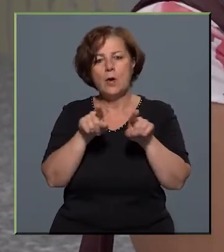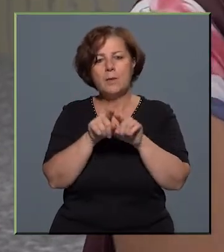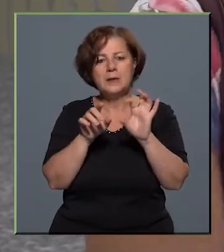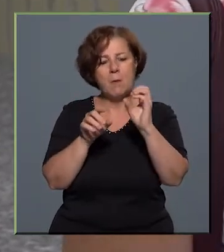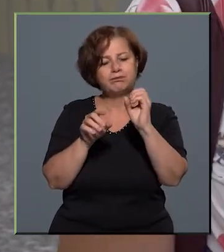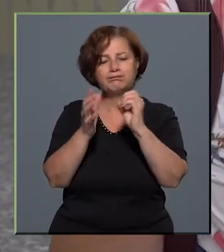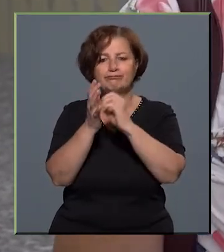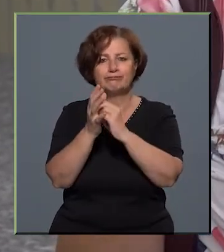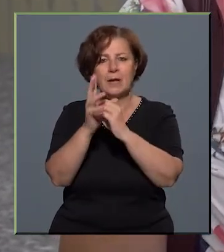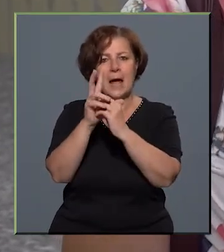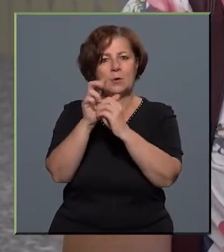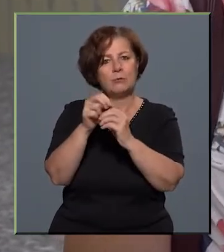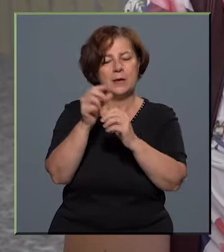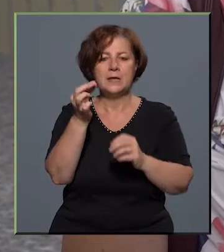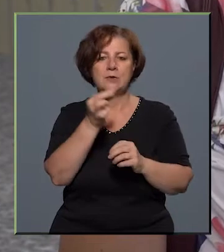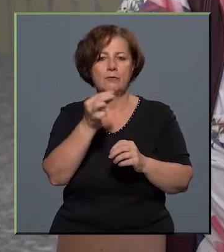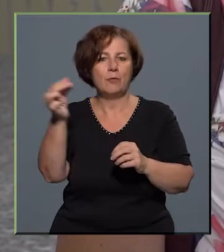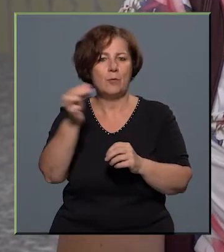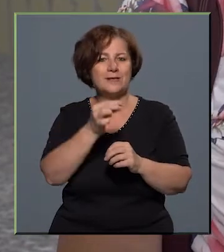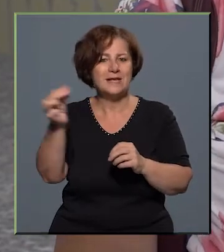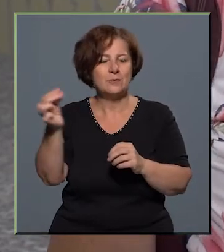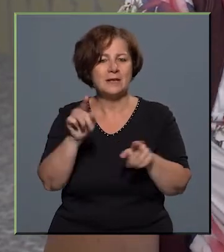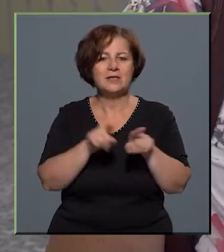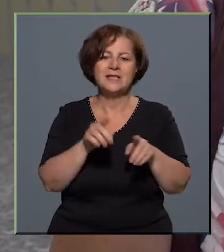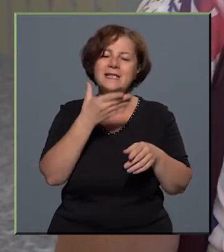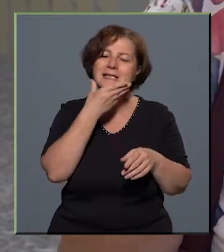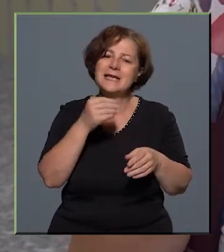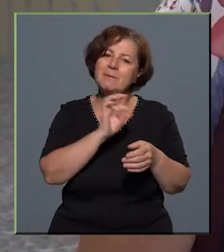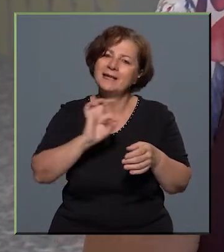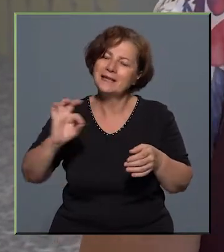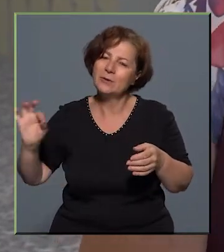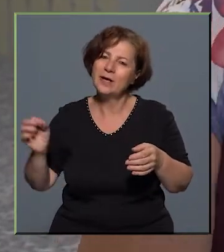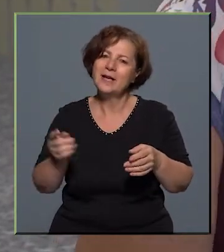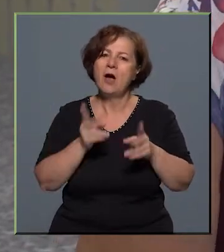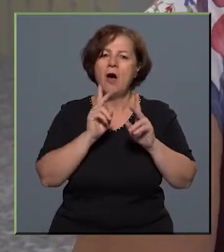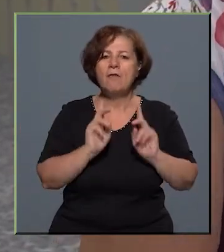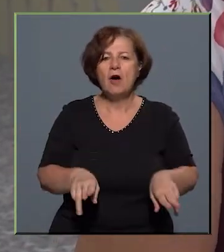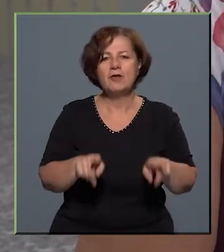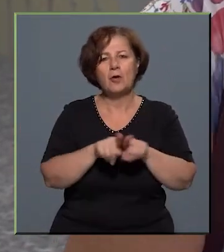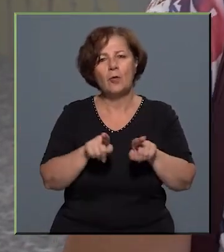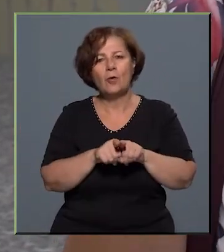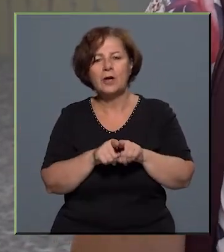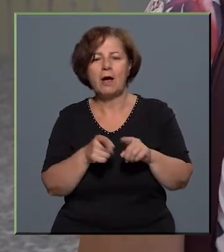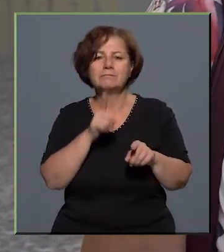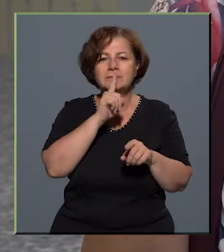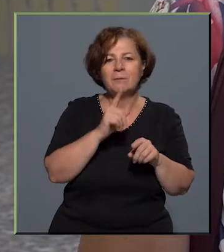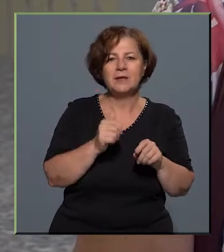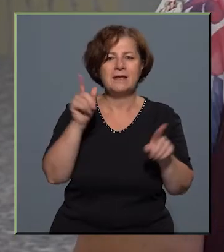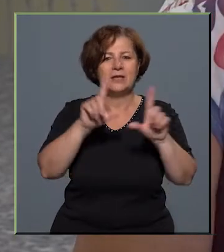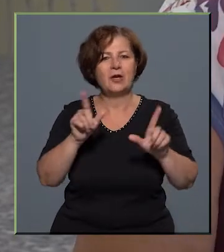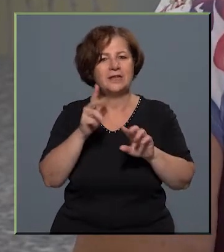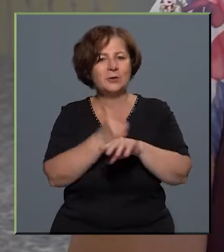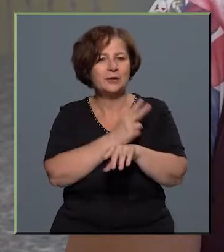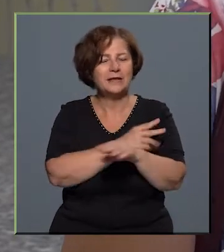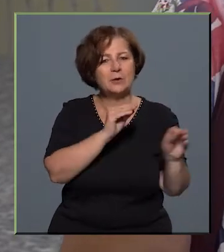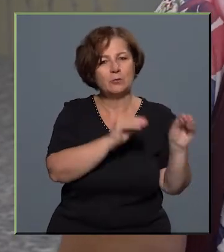ujjat becsukok, és fogom a ceruzát, és így írok szépen. Tehát vannak olyan praktikák, amit így egyik tanítónéniről a